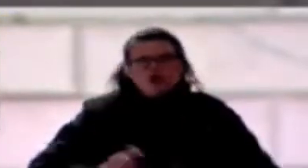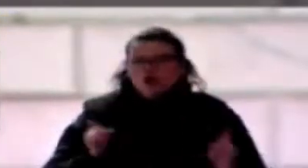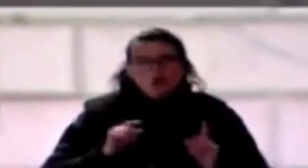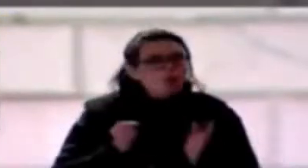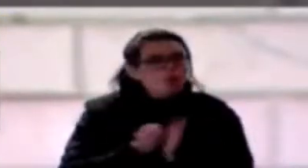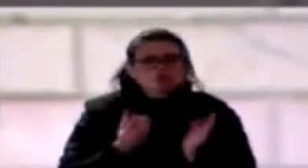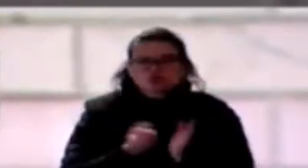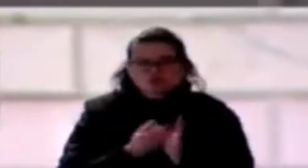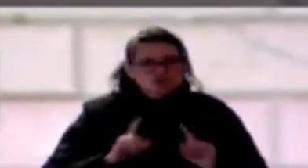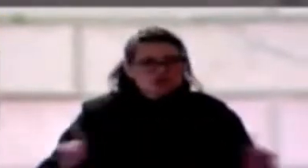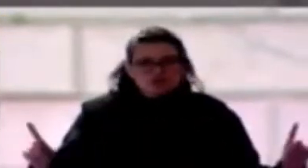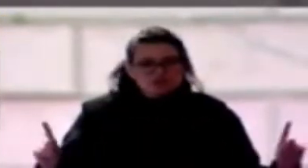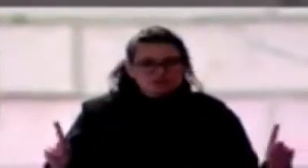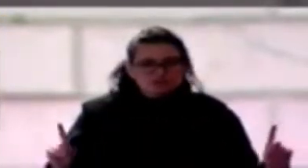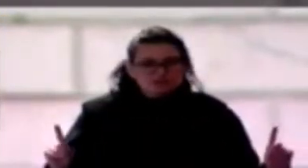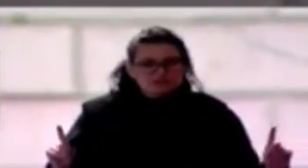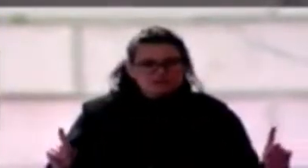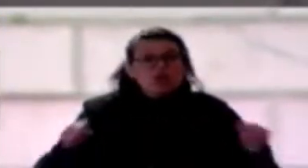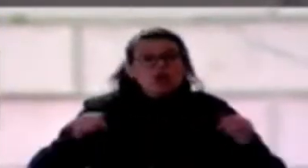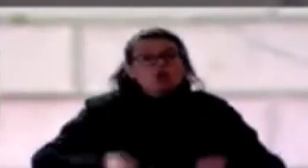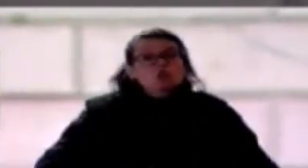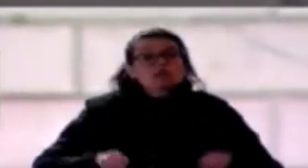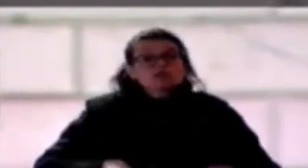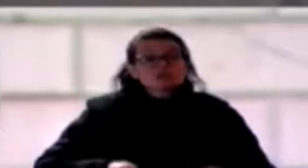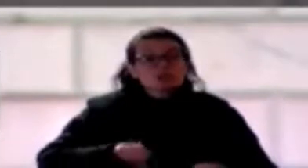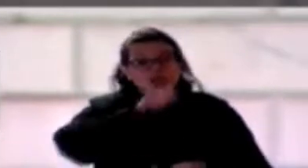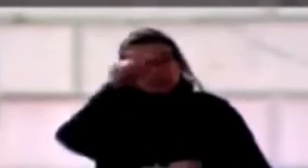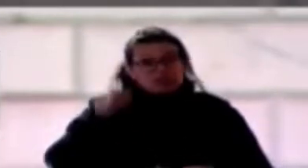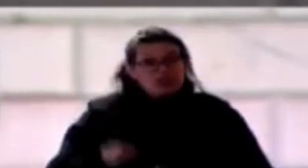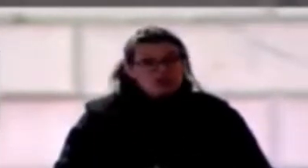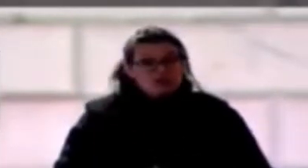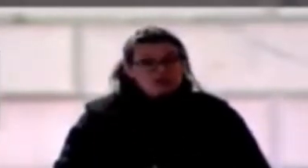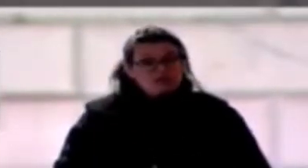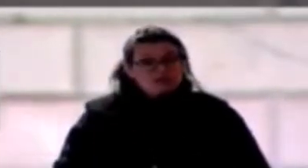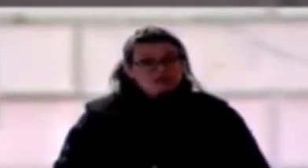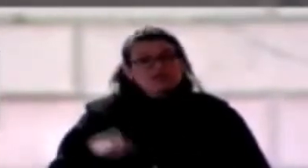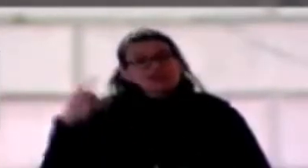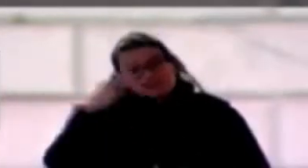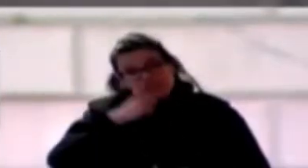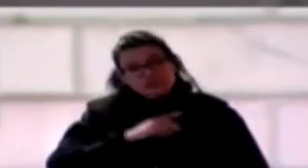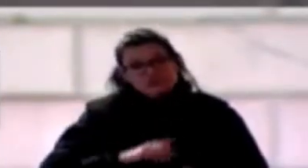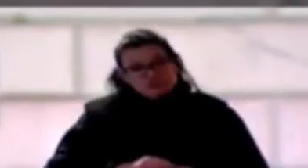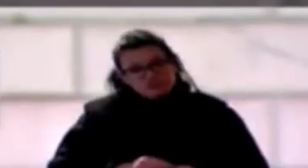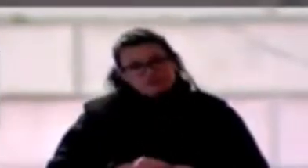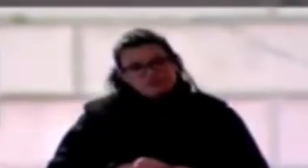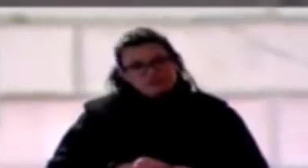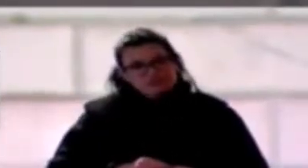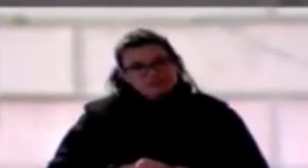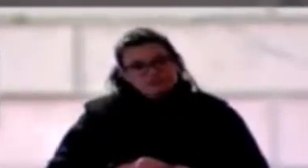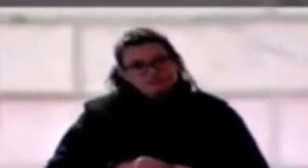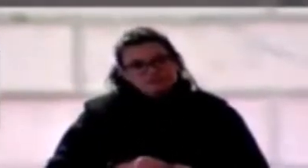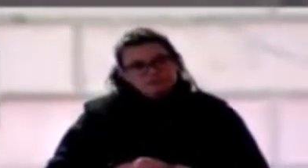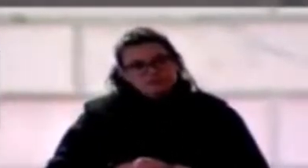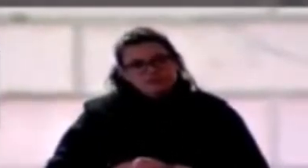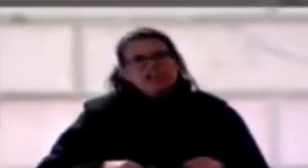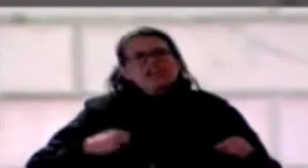Il nostro, vedete, è un paese difficile, è un paese, il paese in cui viviamo, la nostra storia la dividono in